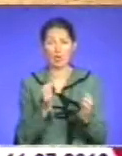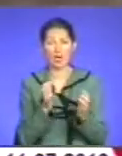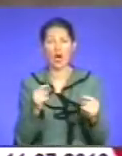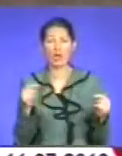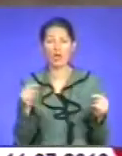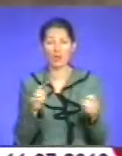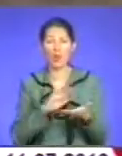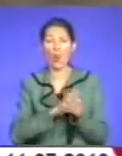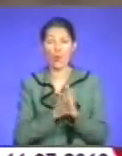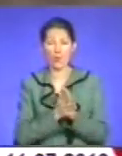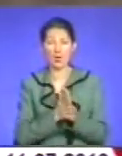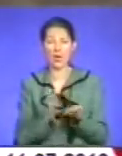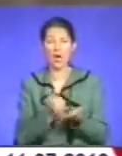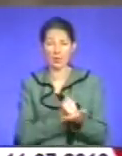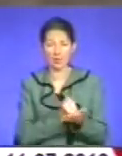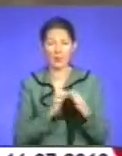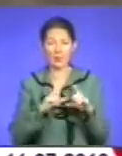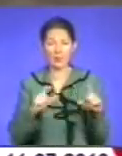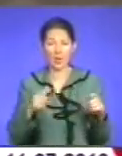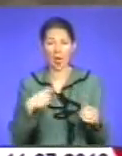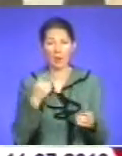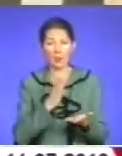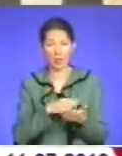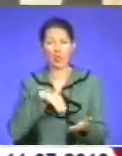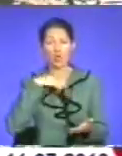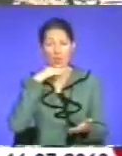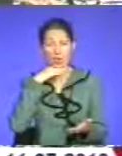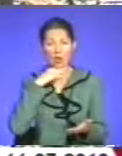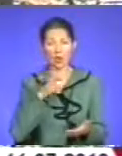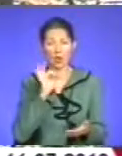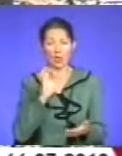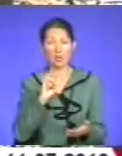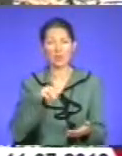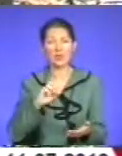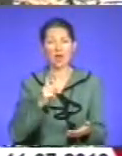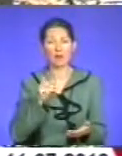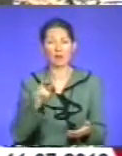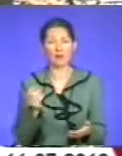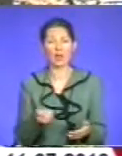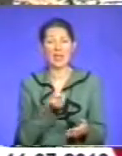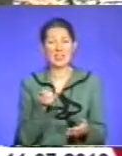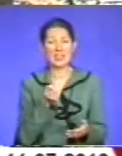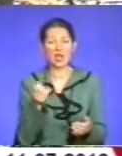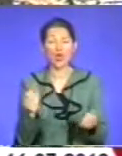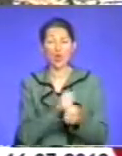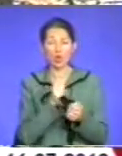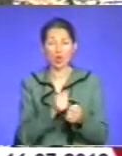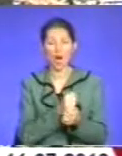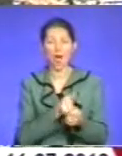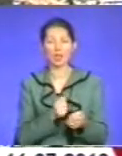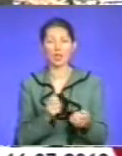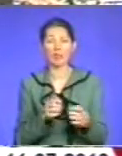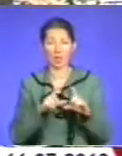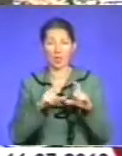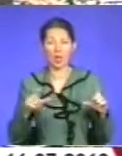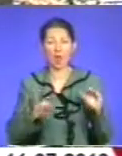Складських приміщень область має достатньо, каже Володимир Стахів. Зерносушарні обладнання, елеваторне обладнання готове